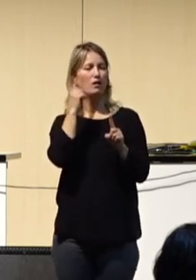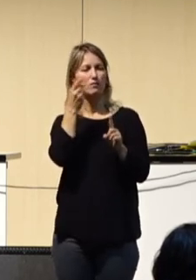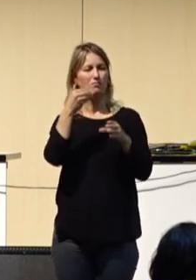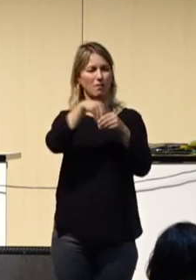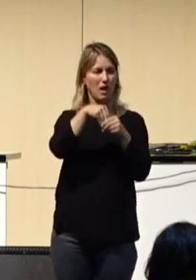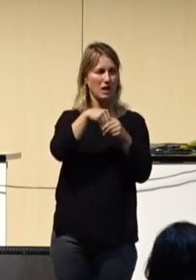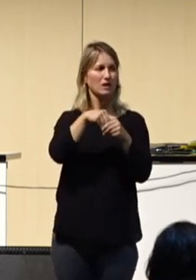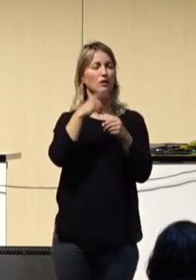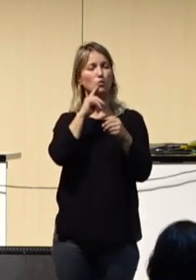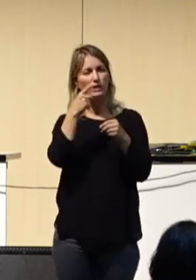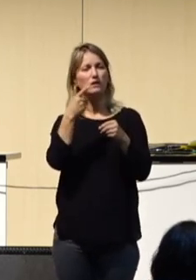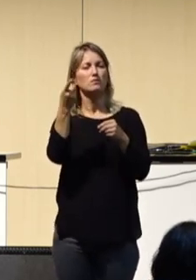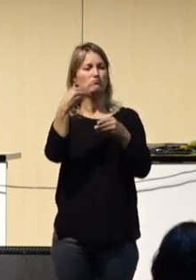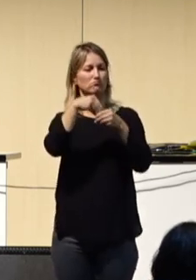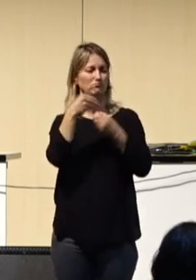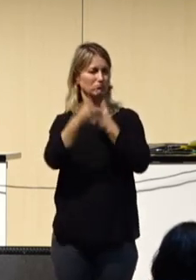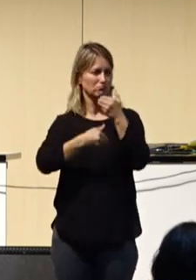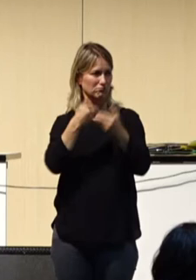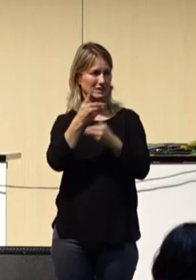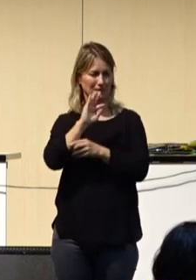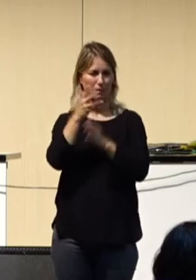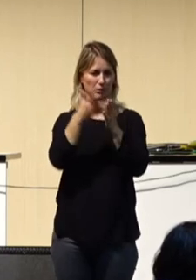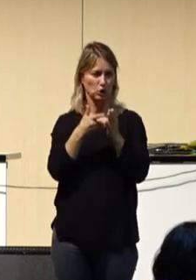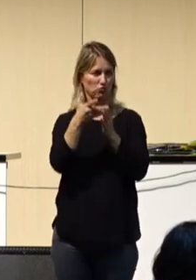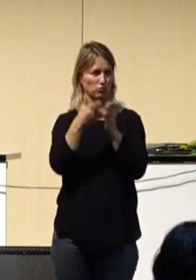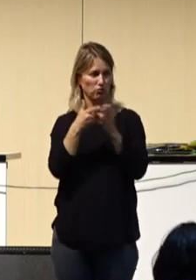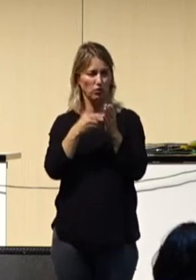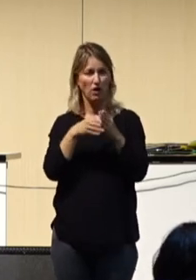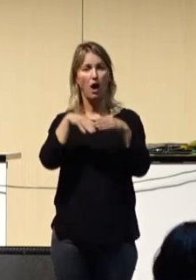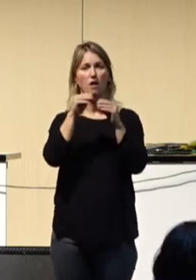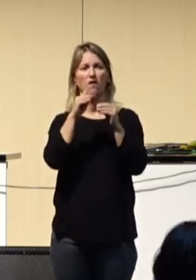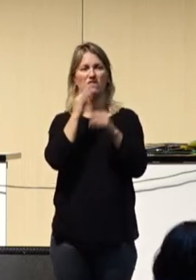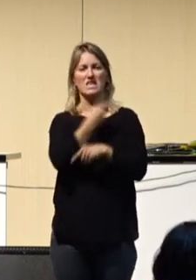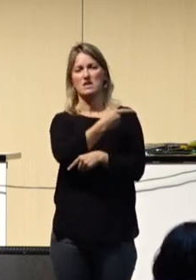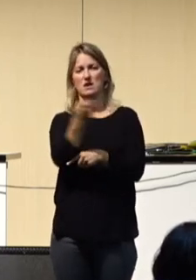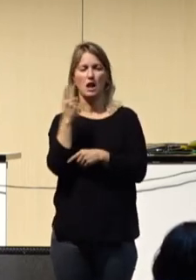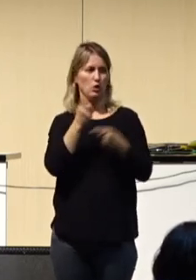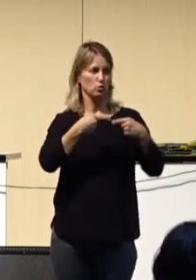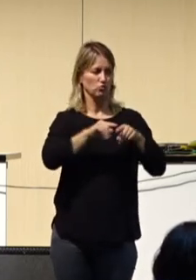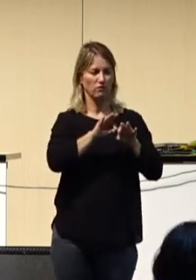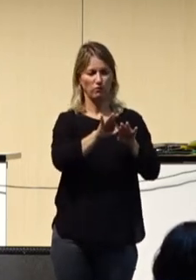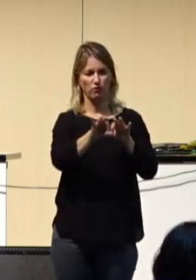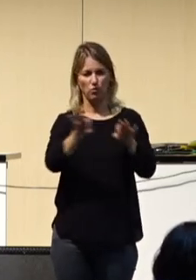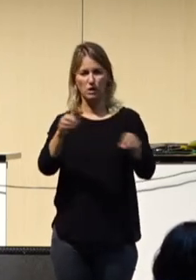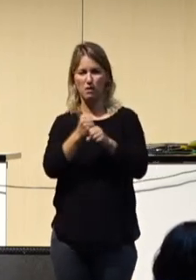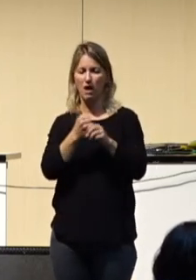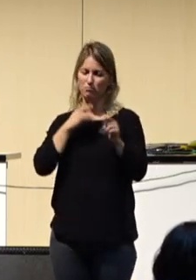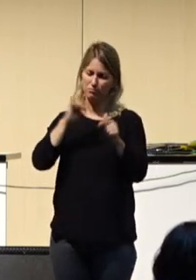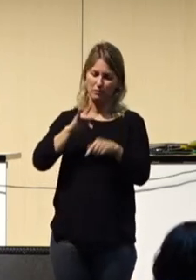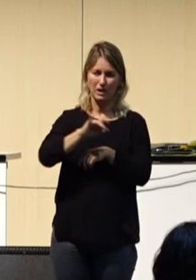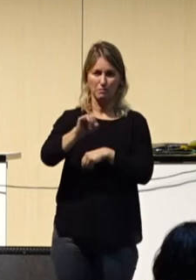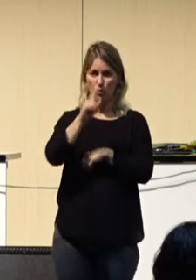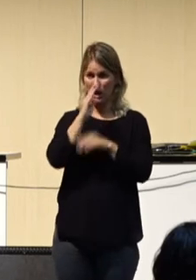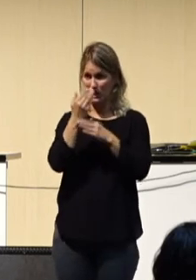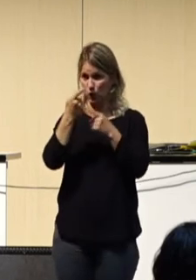Beauftragten Stesat geprüft. Das haben wir am Anfang einmal für eine sehr große Palette an Grundstücken gemacht, machen wir aber auch immer wieder revolvierend, sobald uns Grundstücke in die